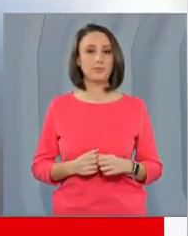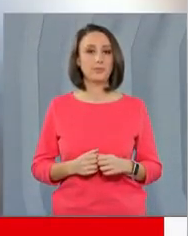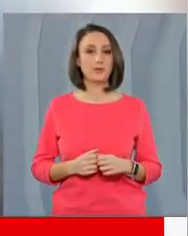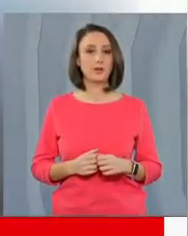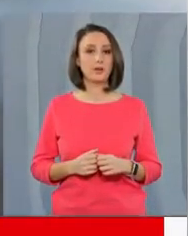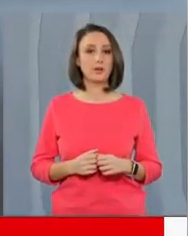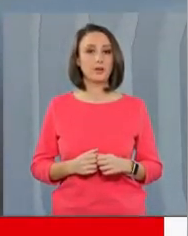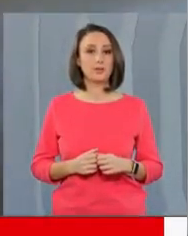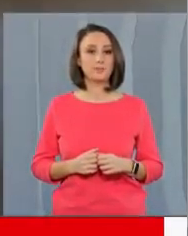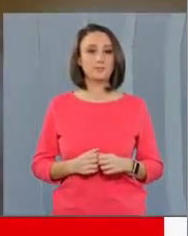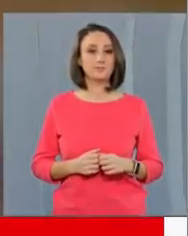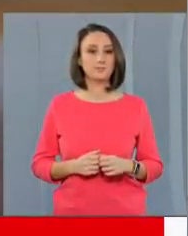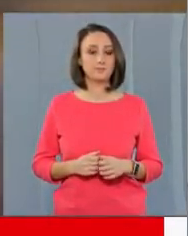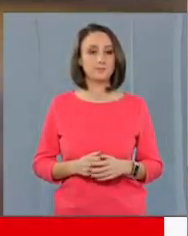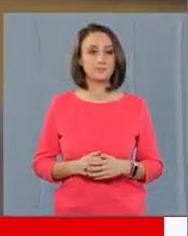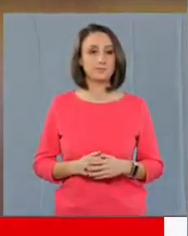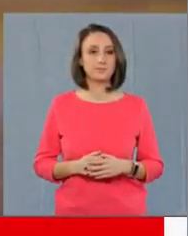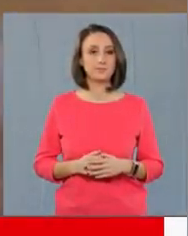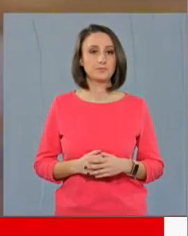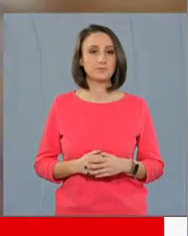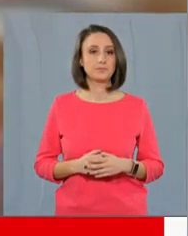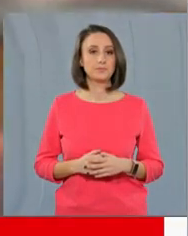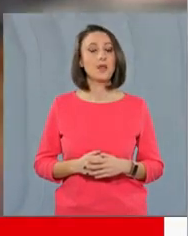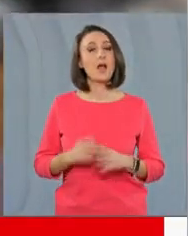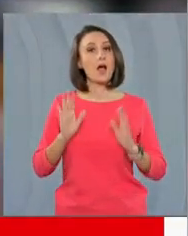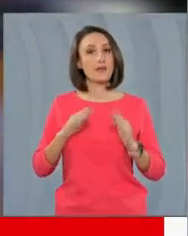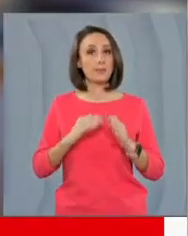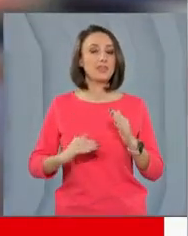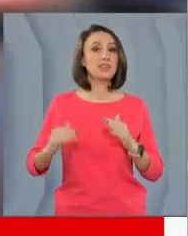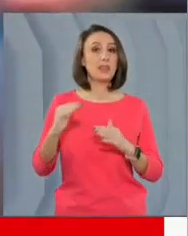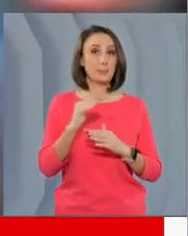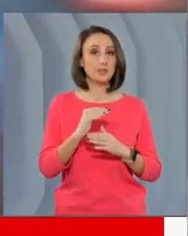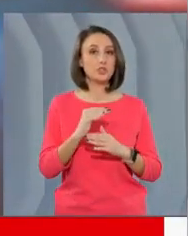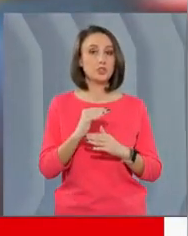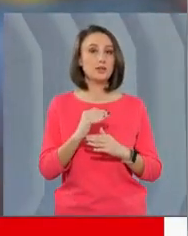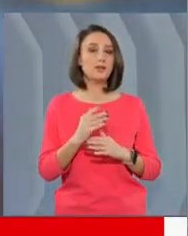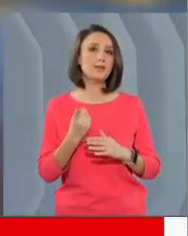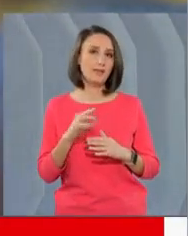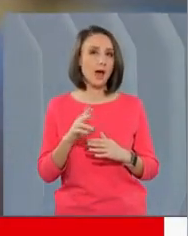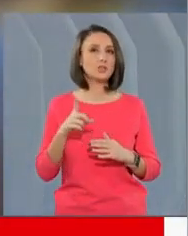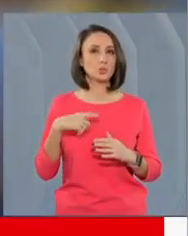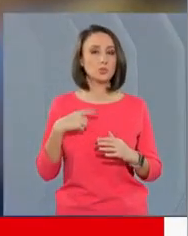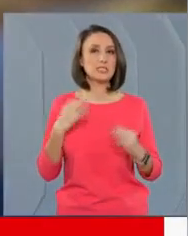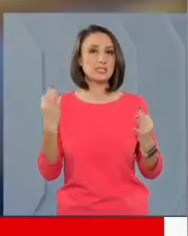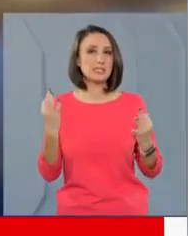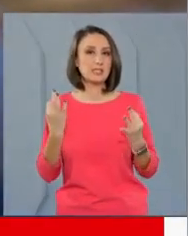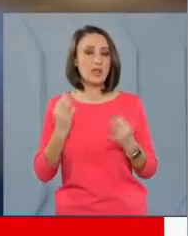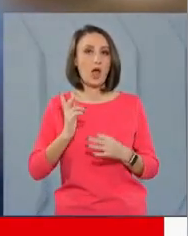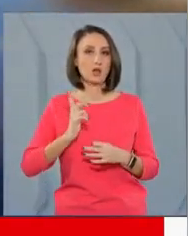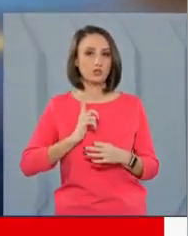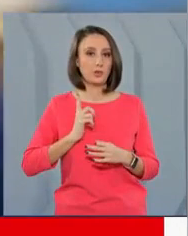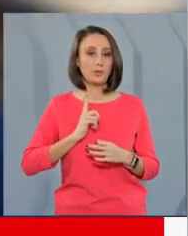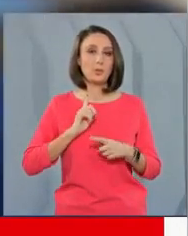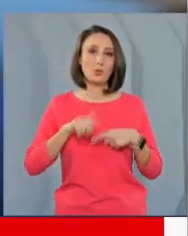de inundație, deci avem depășiri peste cota de inundație, dar sunt în scădere. Ne așteptăm cumva